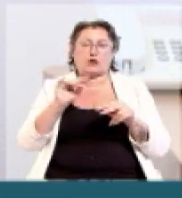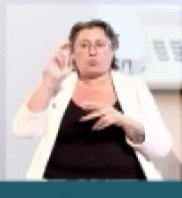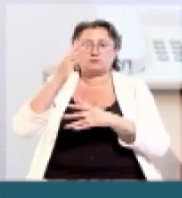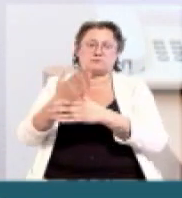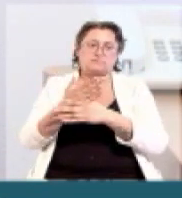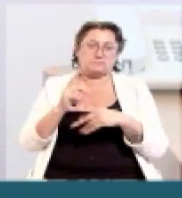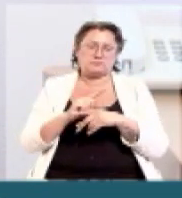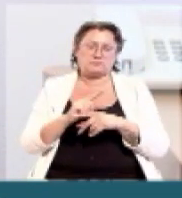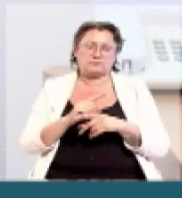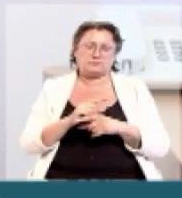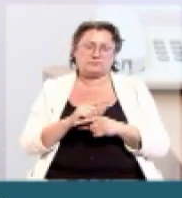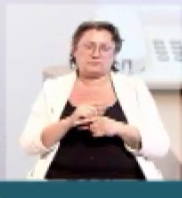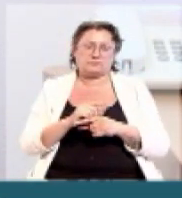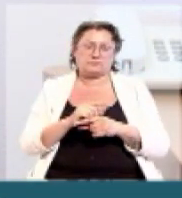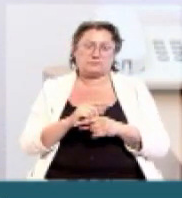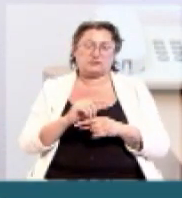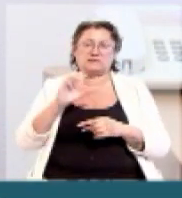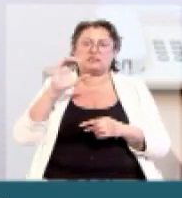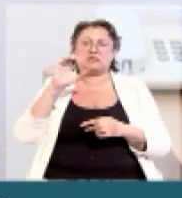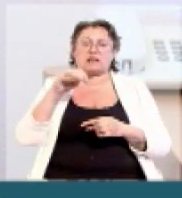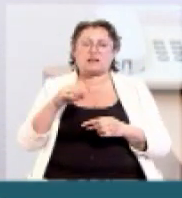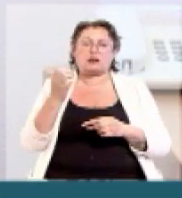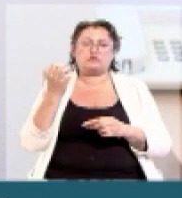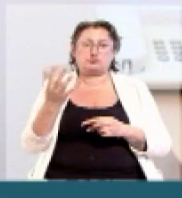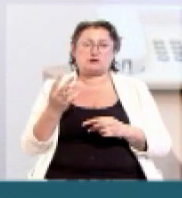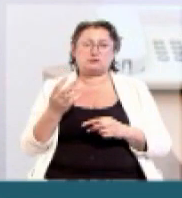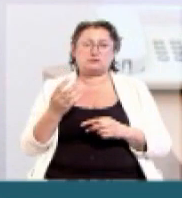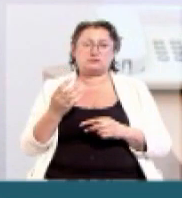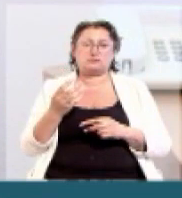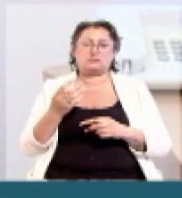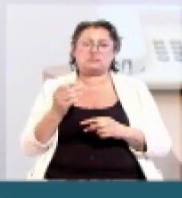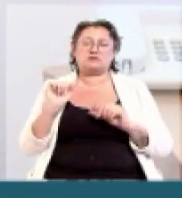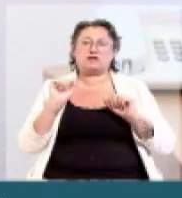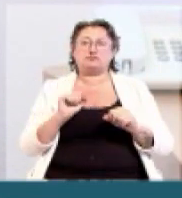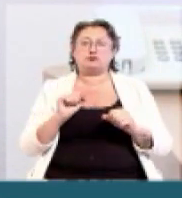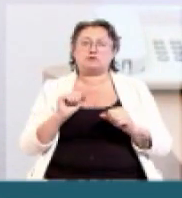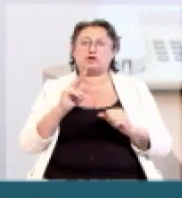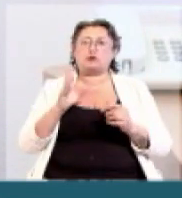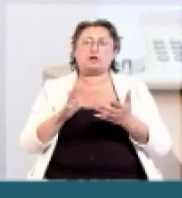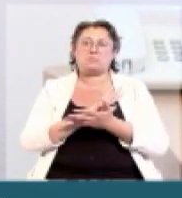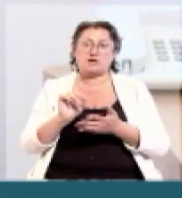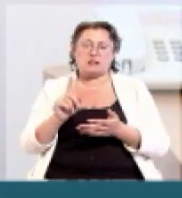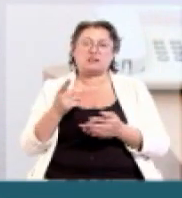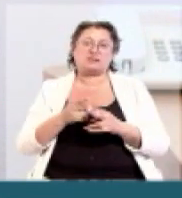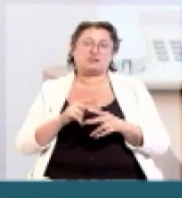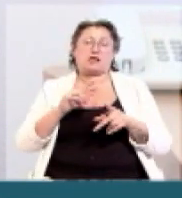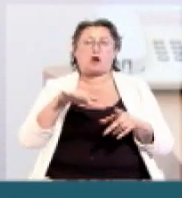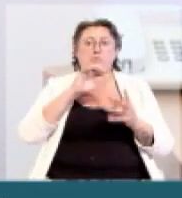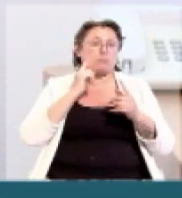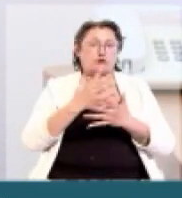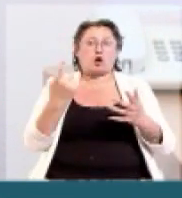ведет эту статью 14 закона за защиту растений никто не отменял, ребята работают сами.